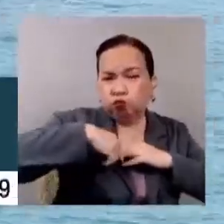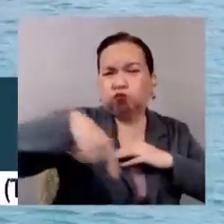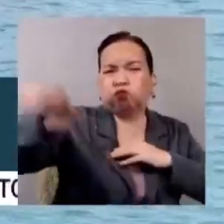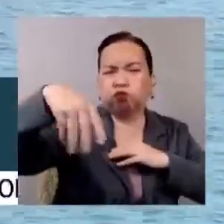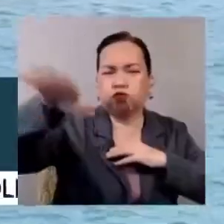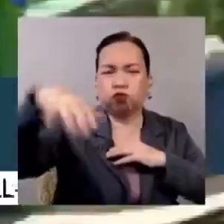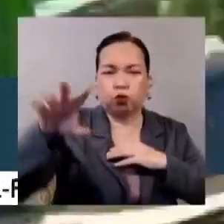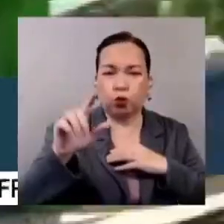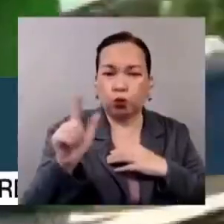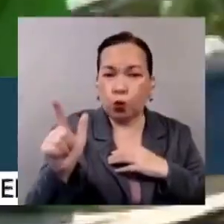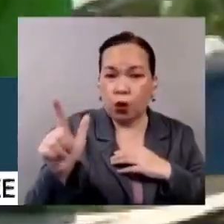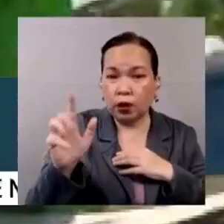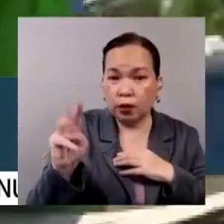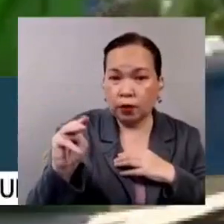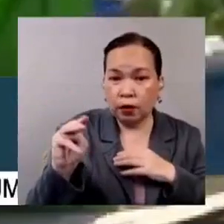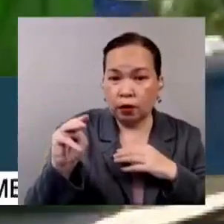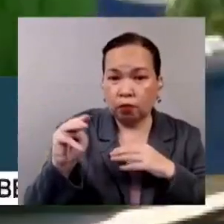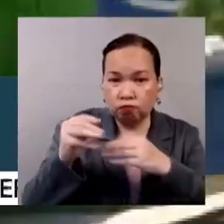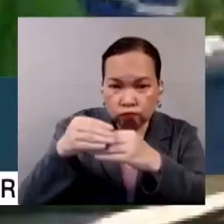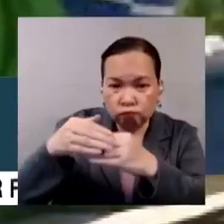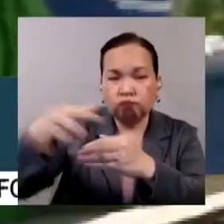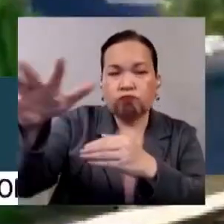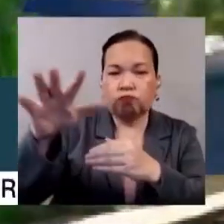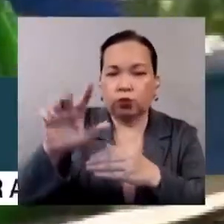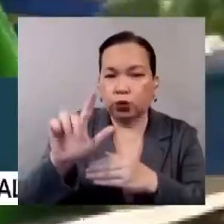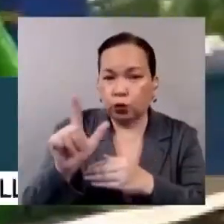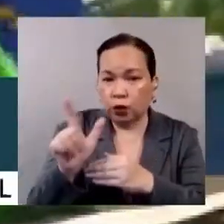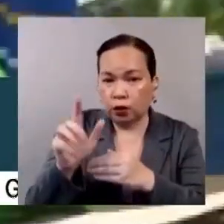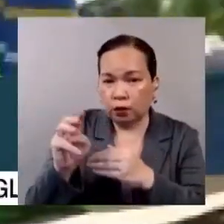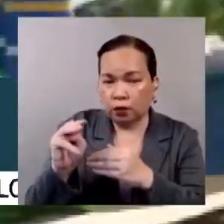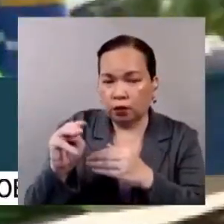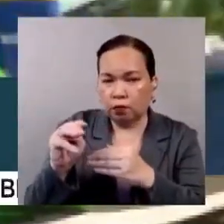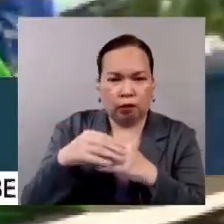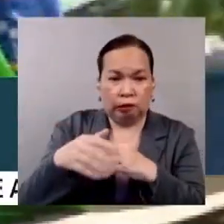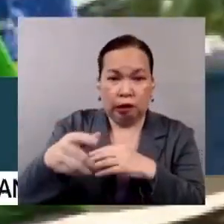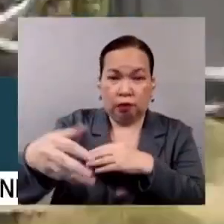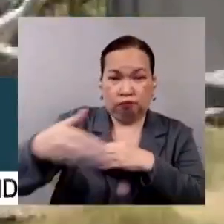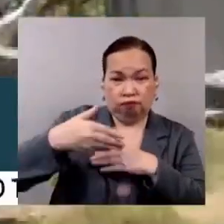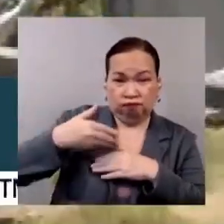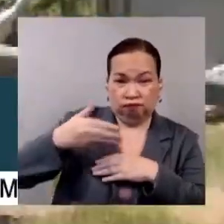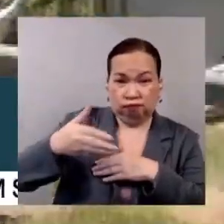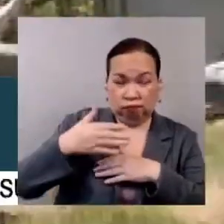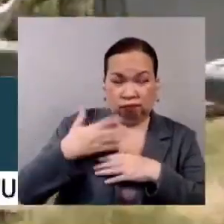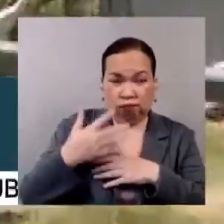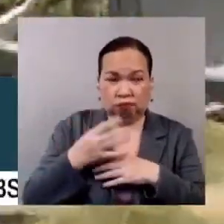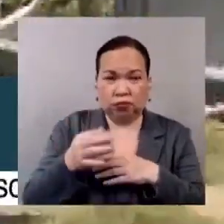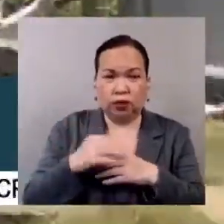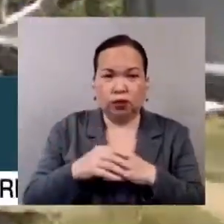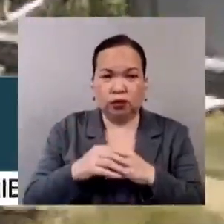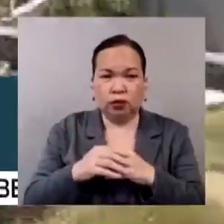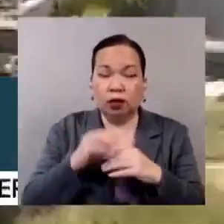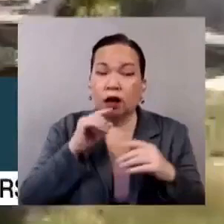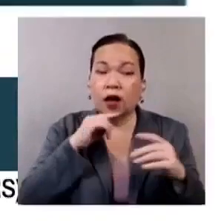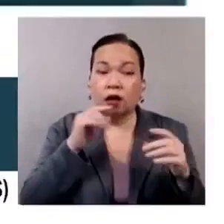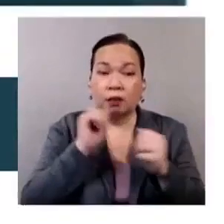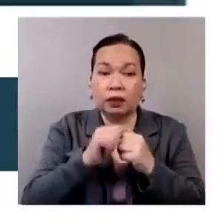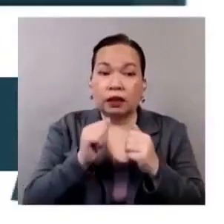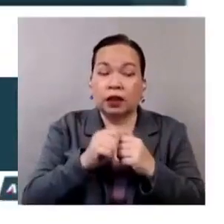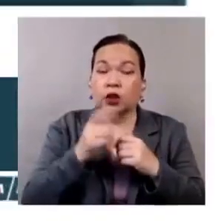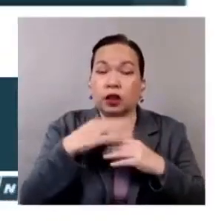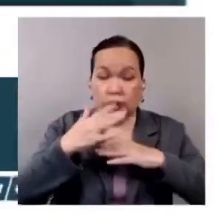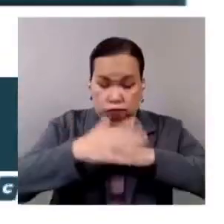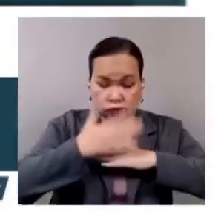away dun sa ano, sa shoreline. Okay, so yung mga fishing activities na sa may dalampasigan lang, short for saying, hindi pa rin